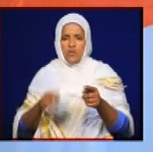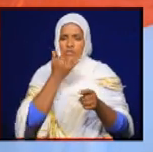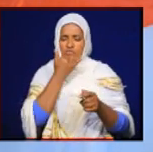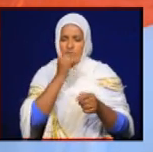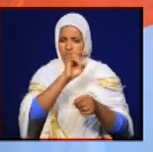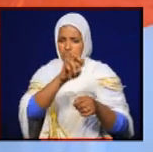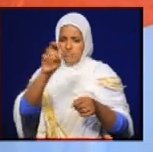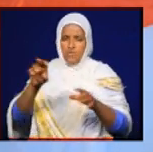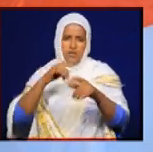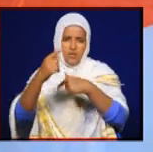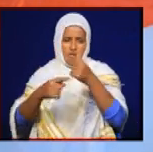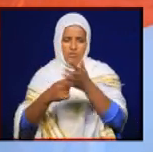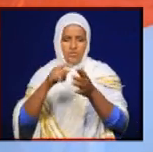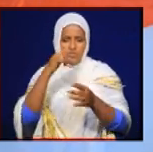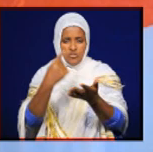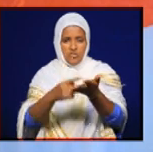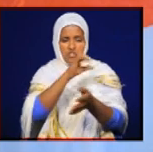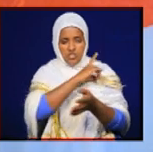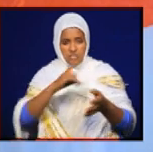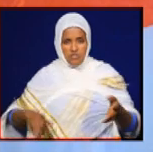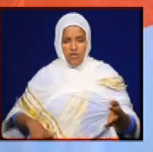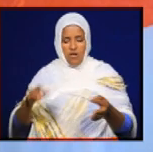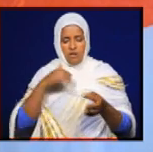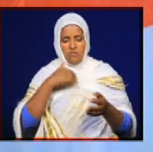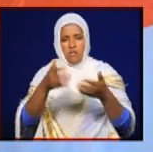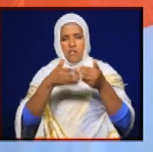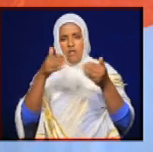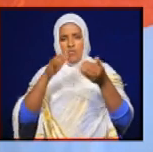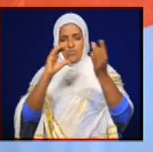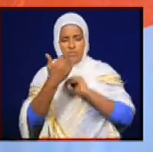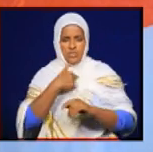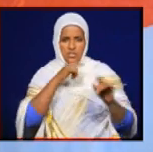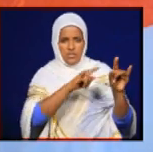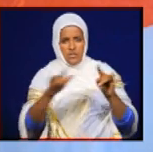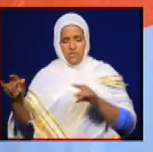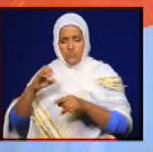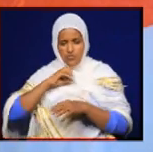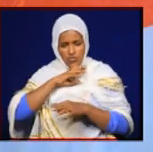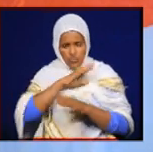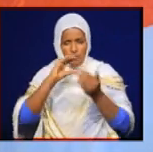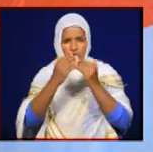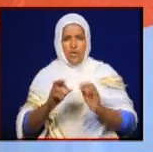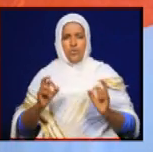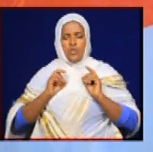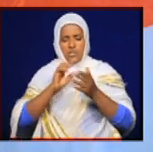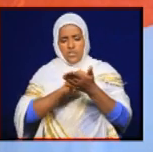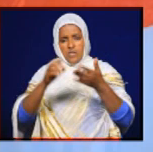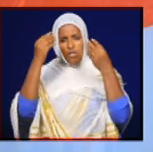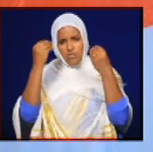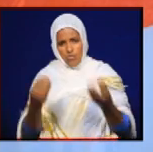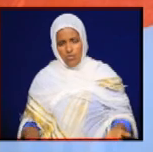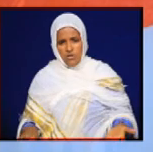መላለሳለው እቺ ክርስትና ረከሰች በኔ ዘንድ አደፈች ህይወቴ ቅድስና